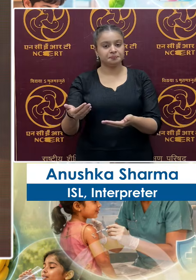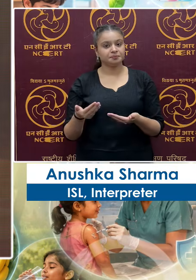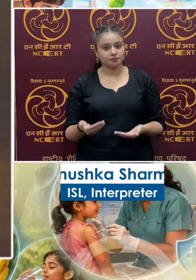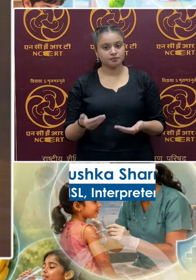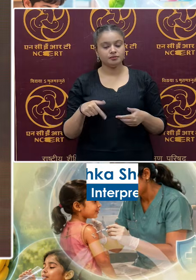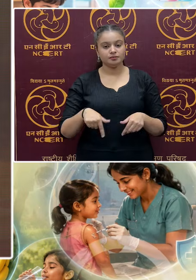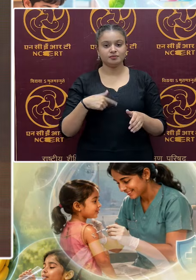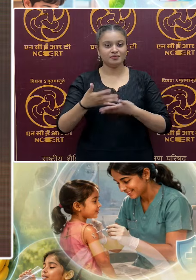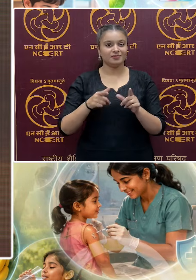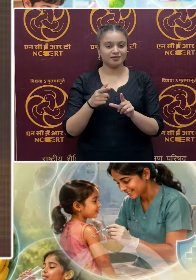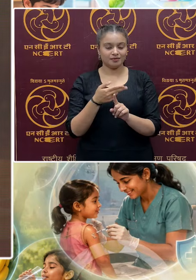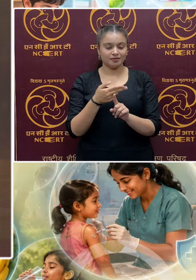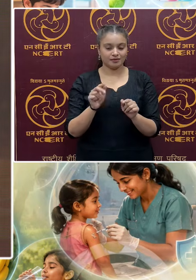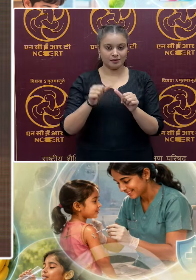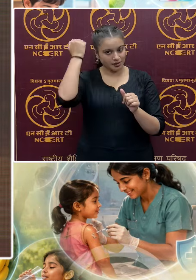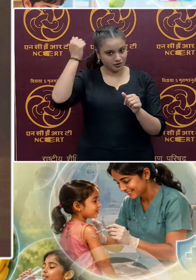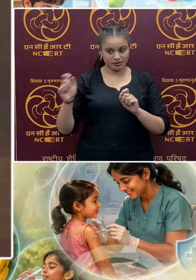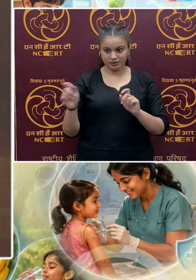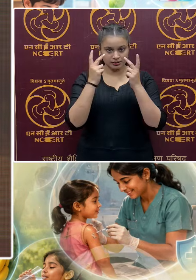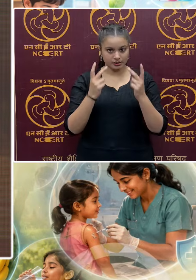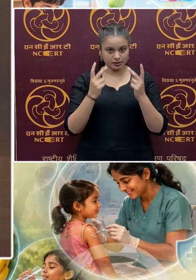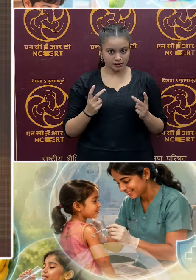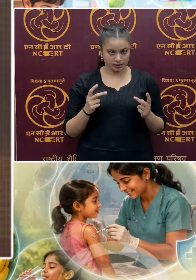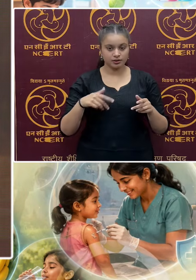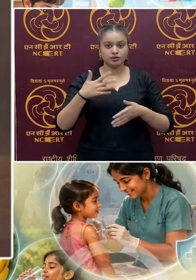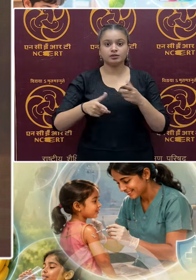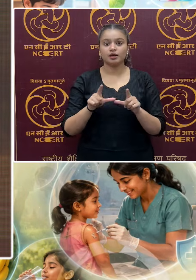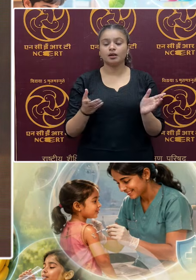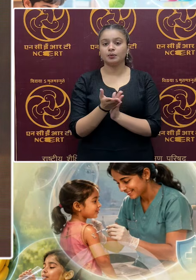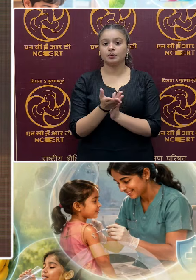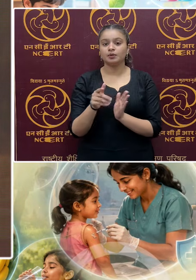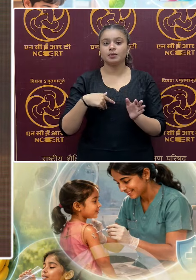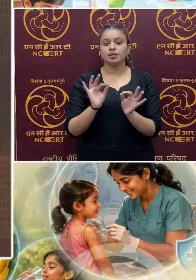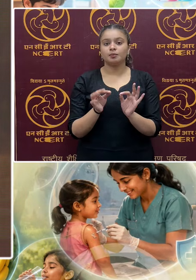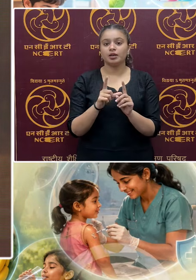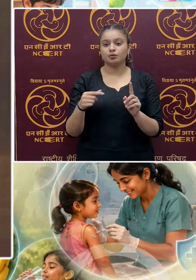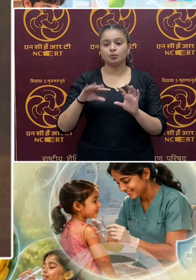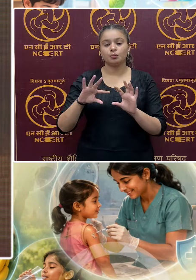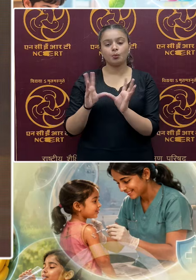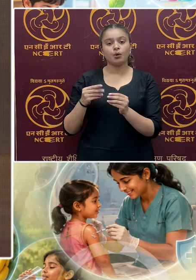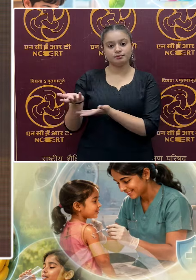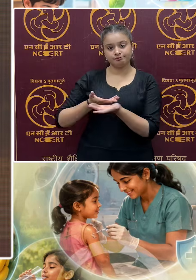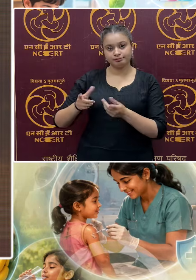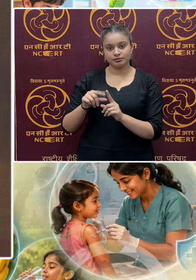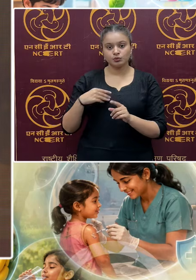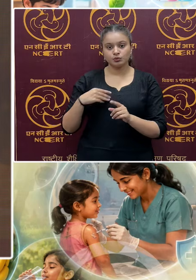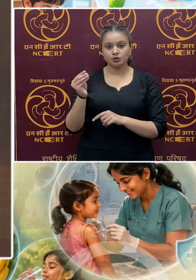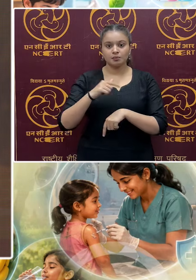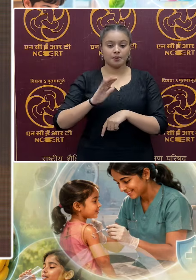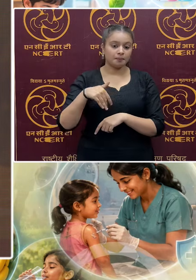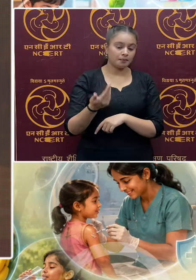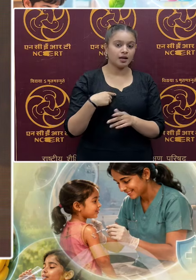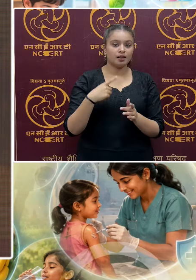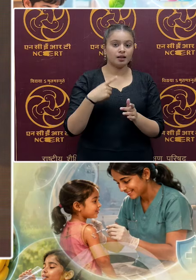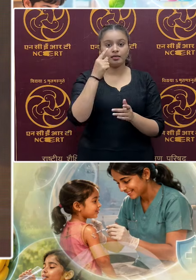आप अनुष्का को इस वक्त अपनी स्क्रीन पर देख सकते हैं, और वो साइन लैंग्वेज में इंटरप्रेट कर रही हैं हमारी सारी बातचीत, और थोड़ी देर में